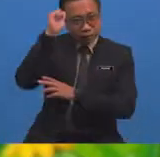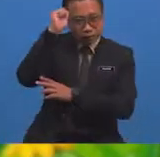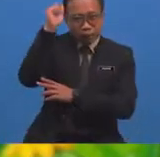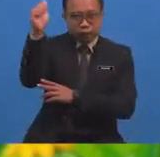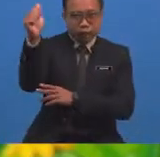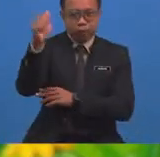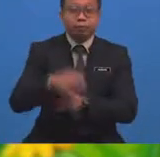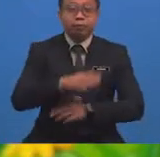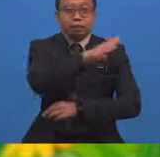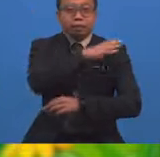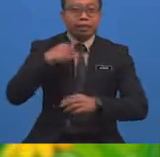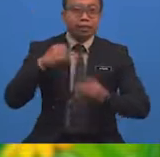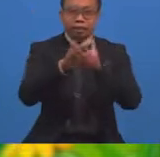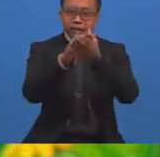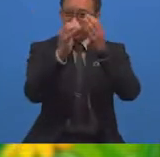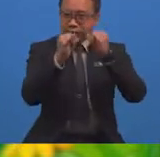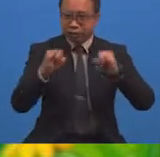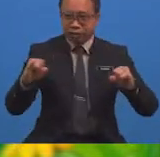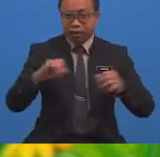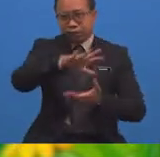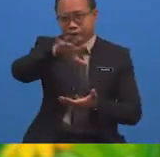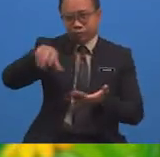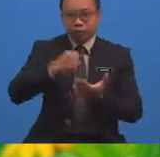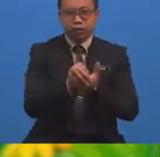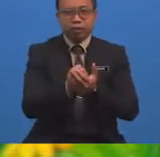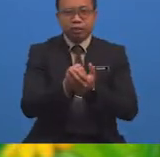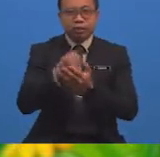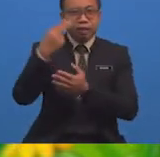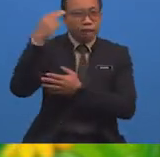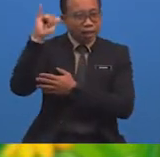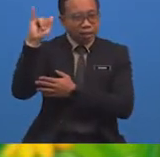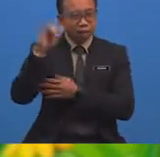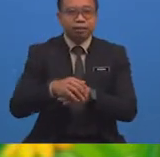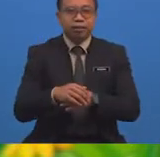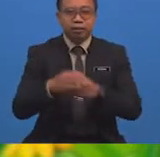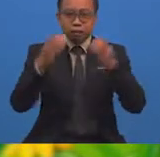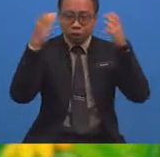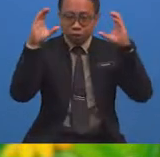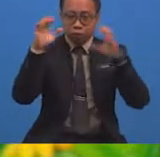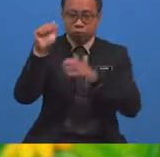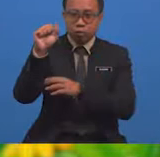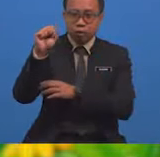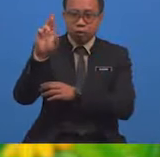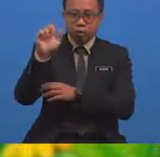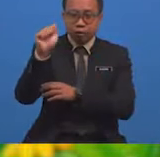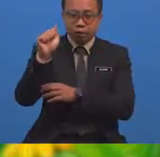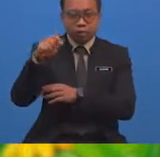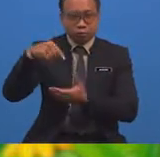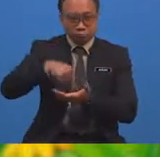assalamualaikum dan salam sejahtera semua Hai Cikgu Asra disini